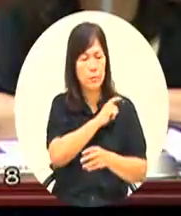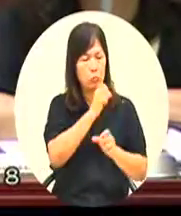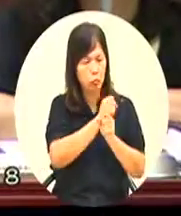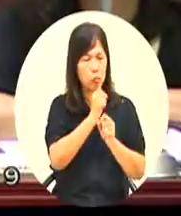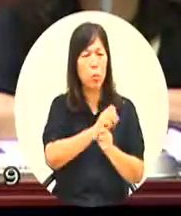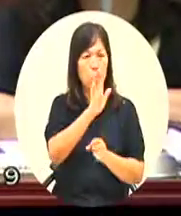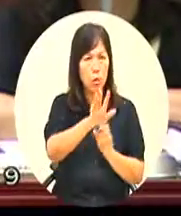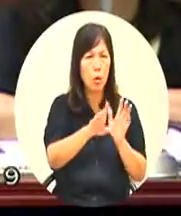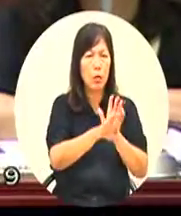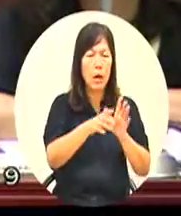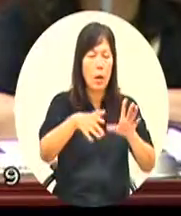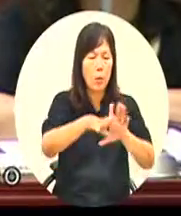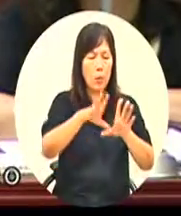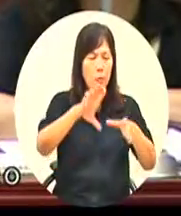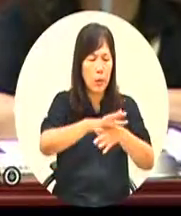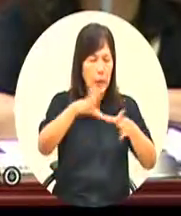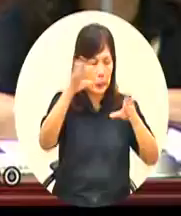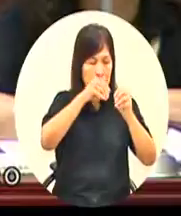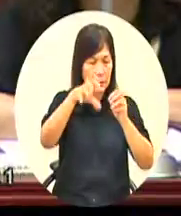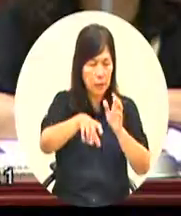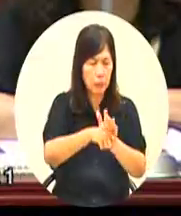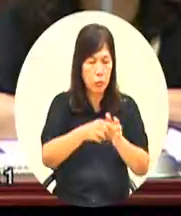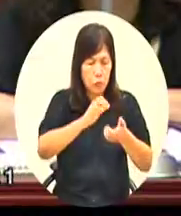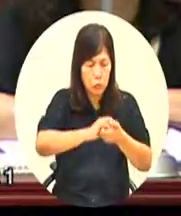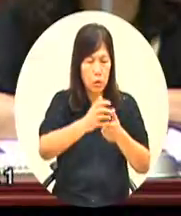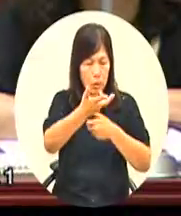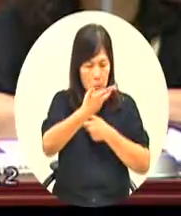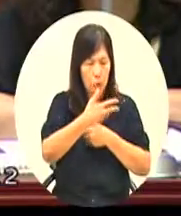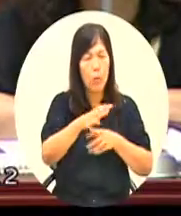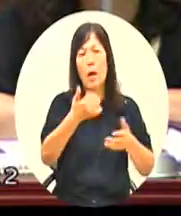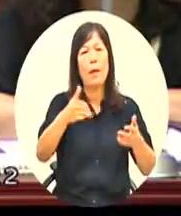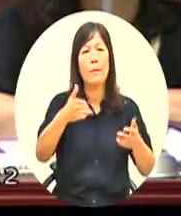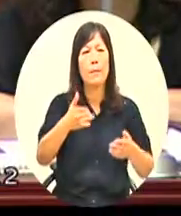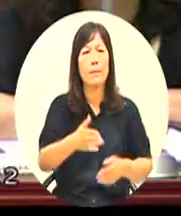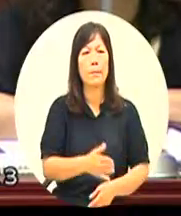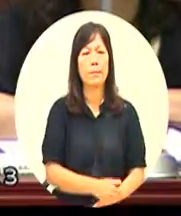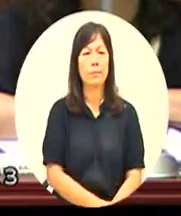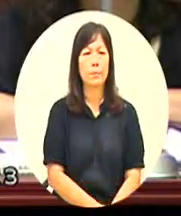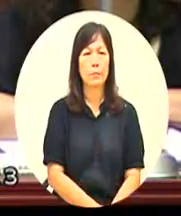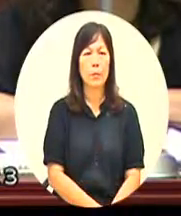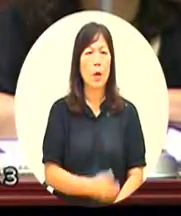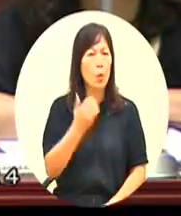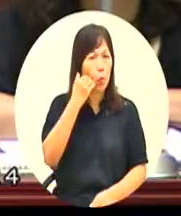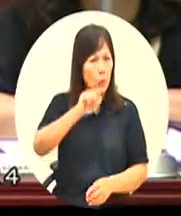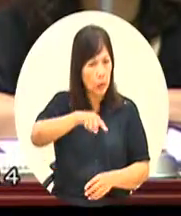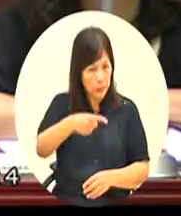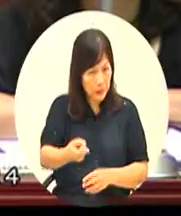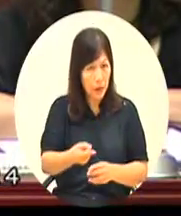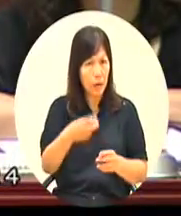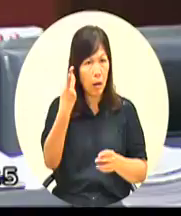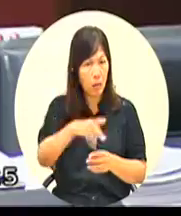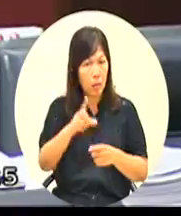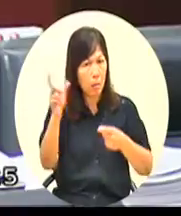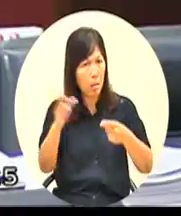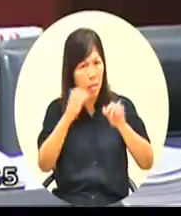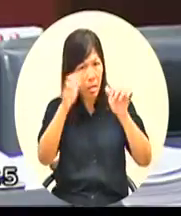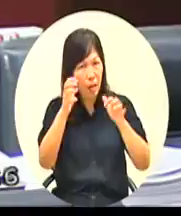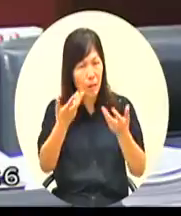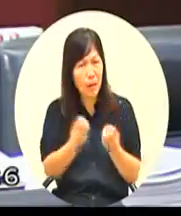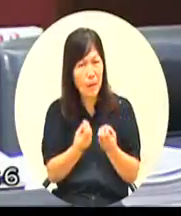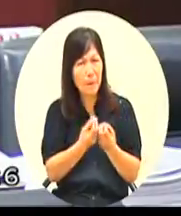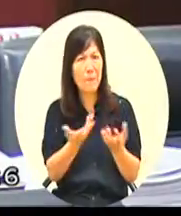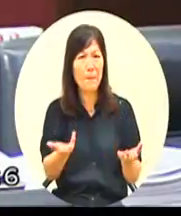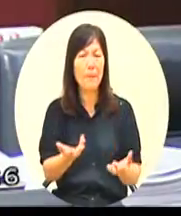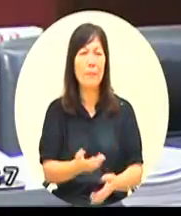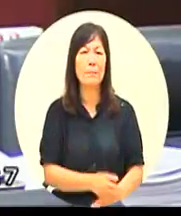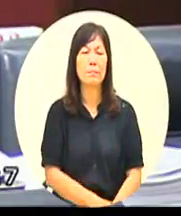时候文资局都还没有确定核定我们做紧急支撑的部分。 那如果说再过来还有大的风雨呢怎么办？